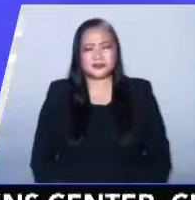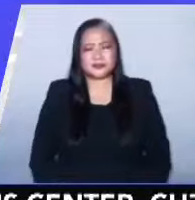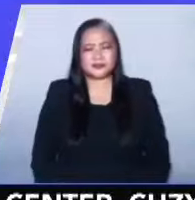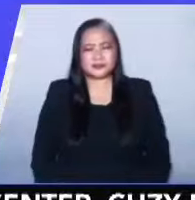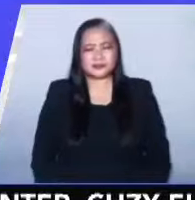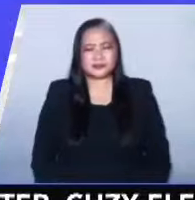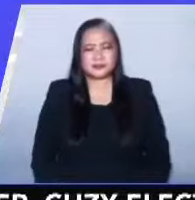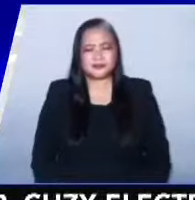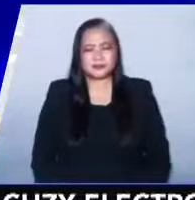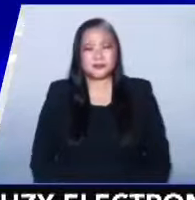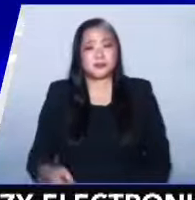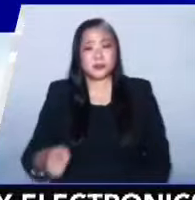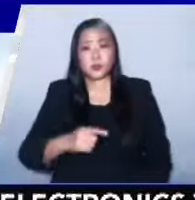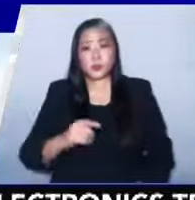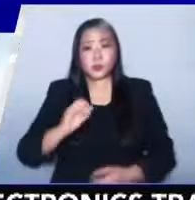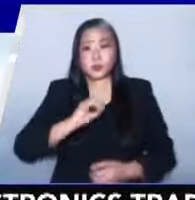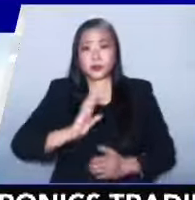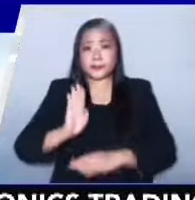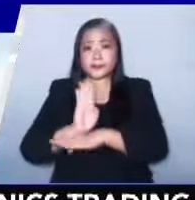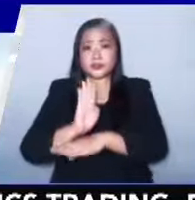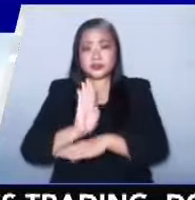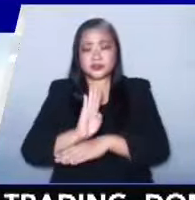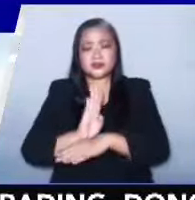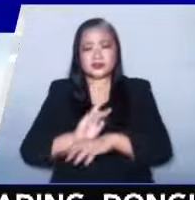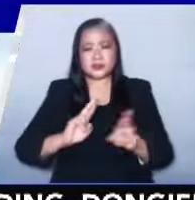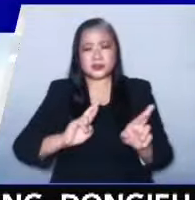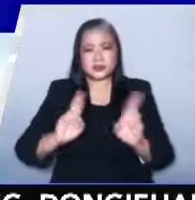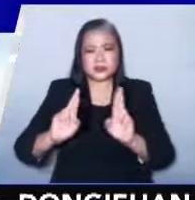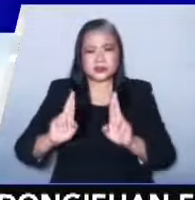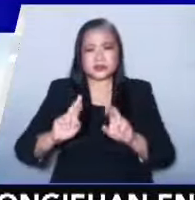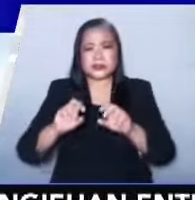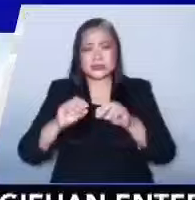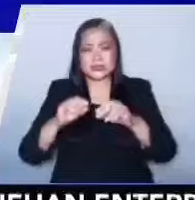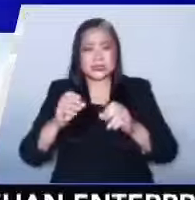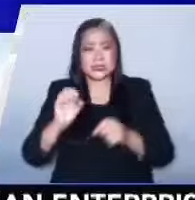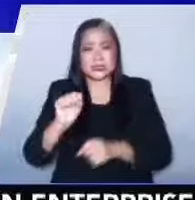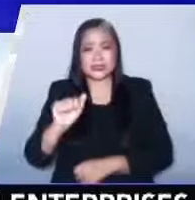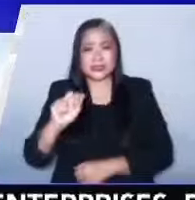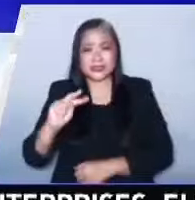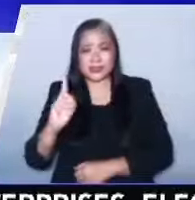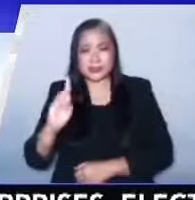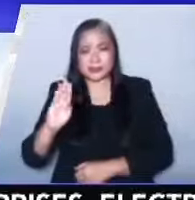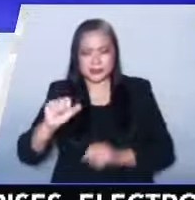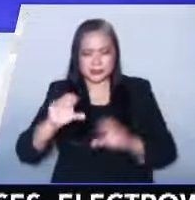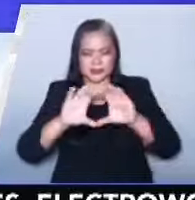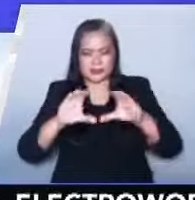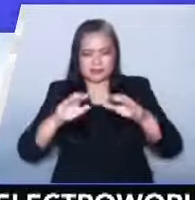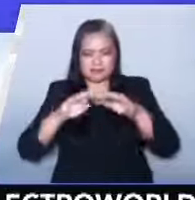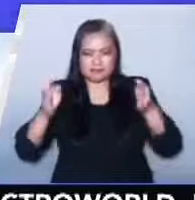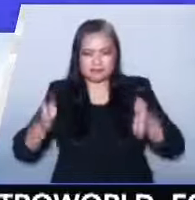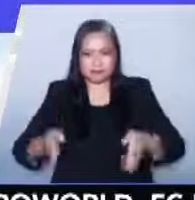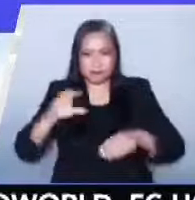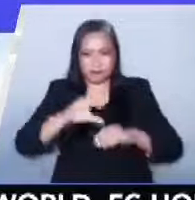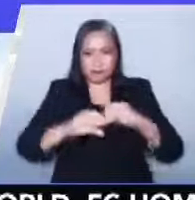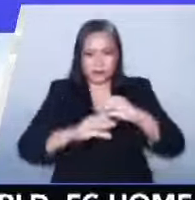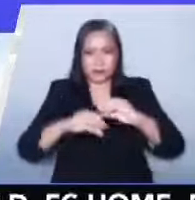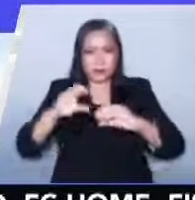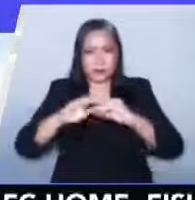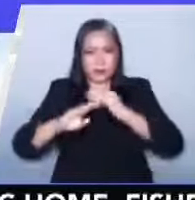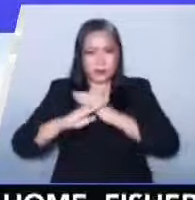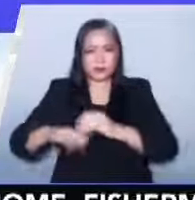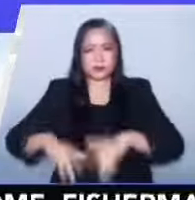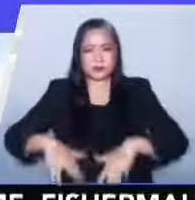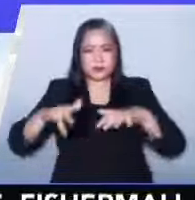ng establishmento, naghanda ng sandbag sakaling tumaas pa ang baha. Ayon sa CDRRMO, ilang araw nang umabot sa